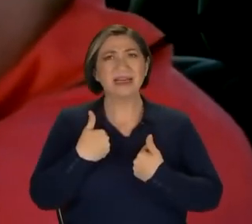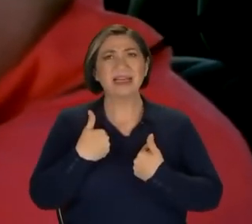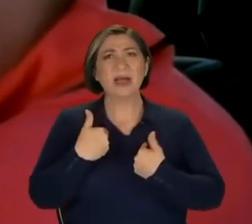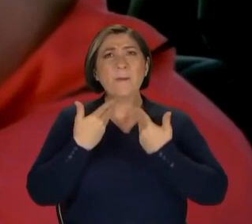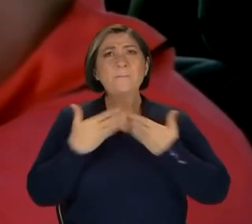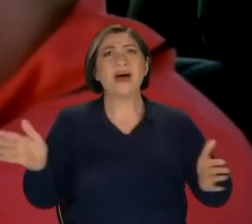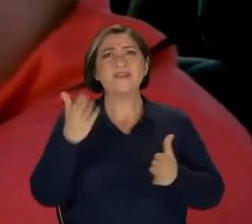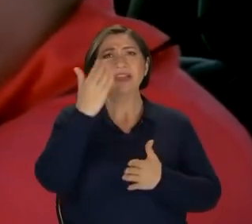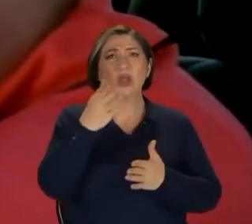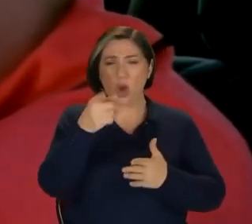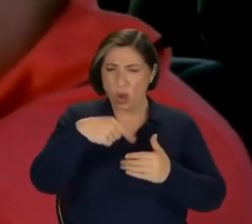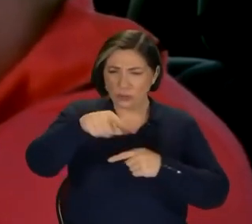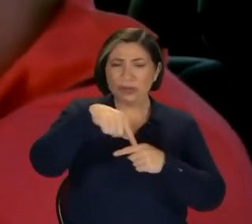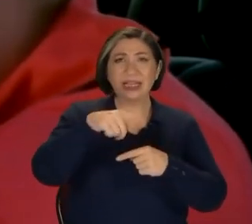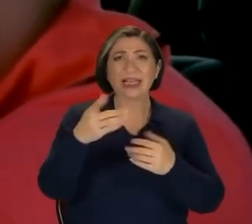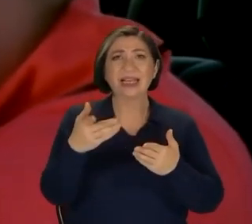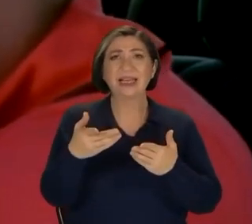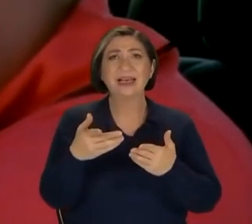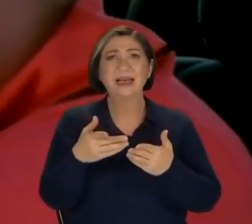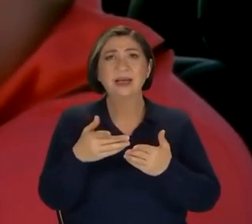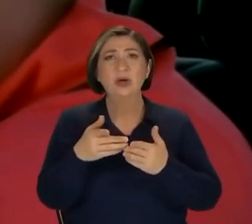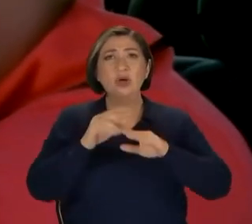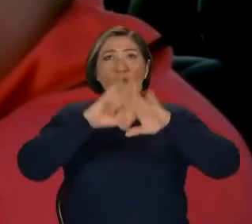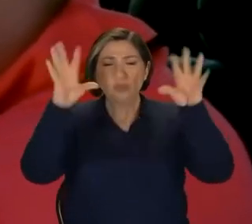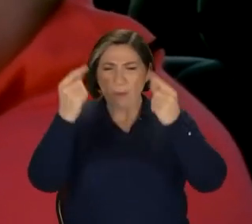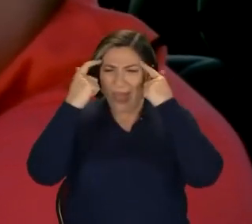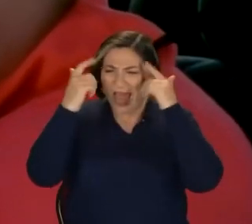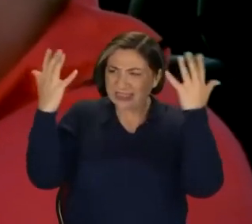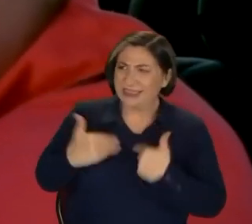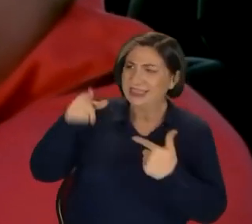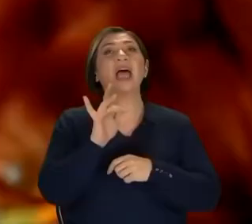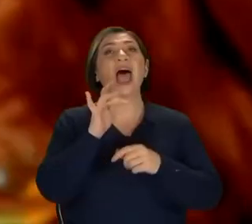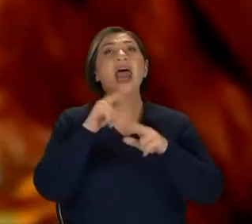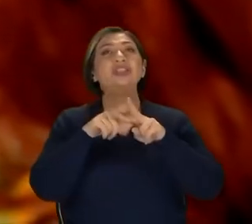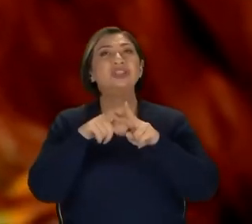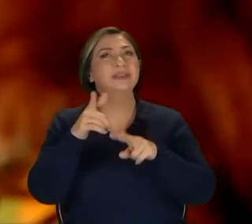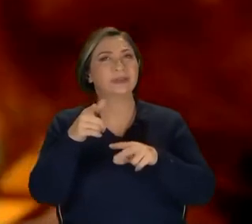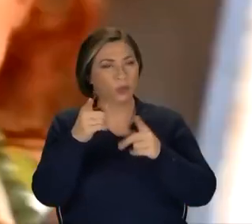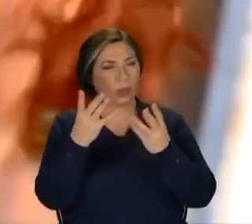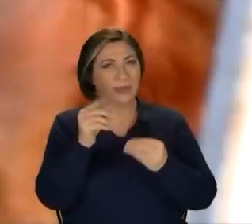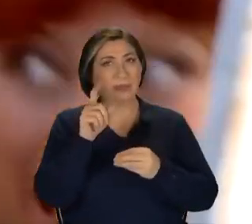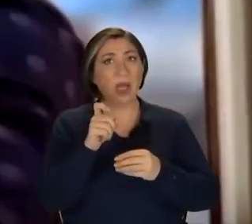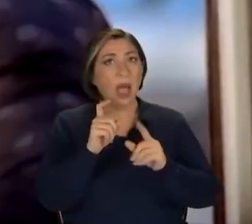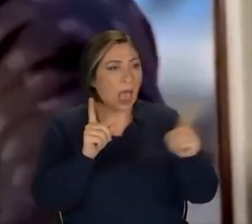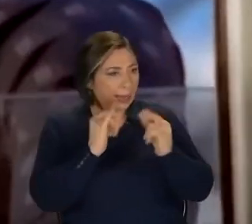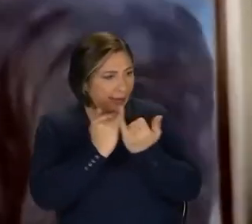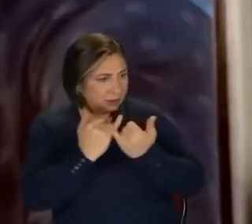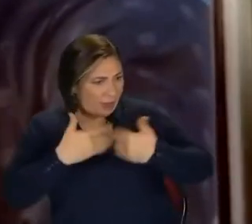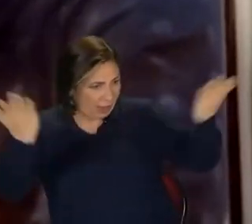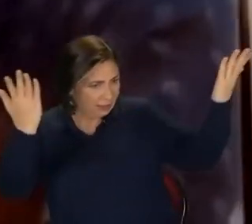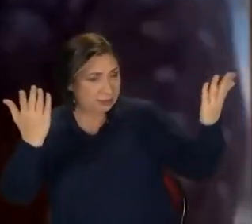Ulan zeytinyağı gibi üste çıkma be. Bütün belayı başıma sen açtın. Musibet. Ankara'da. Hayır kardeşim,